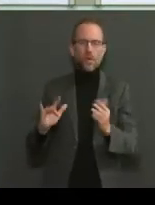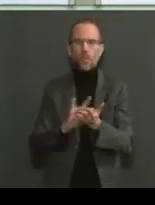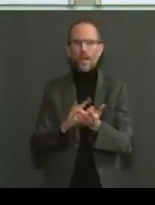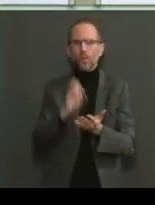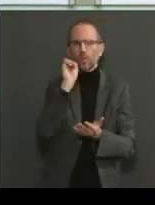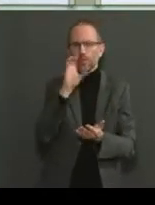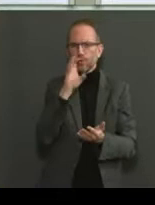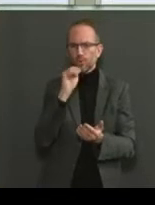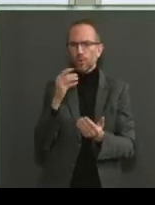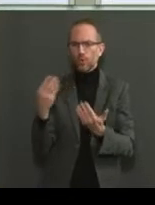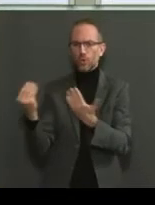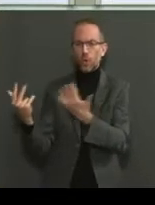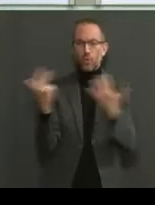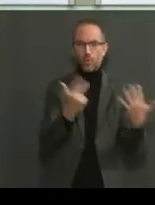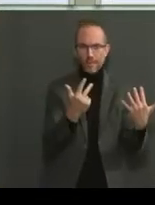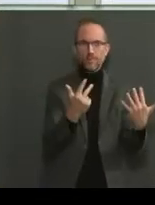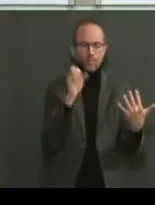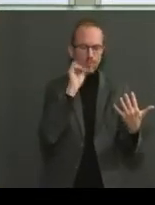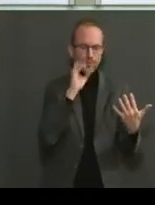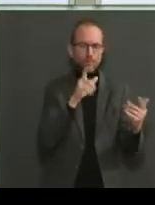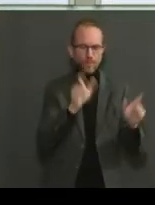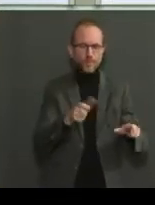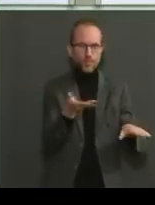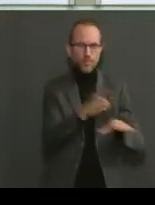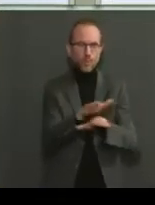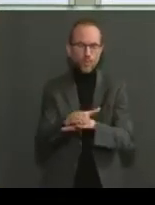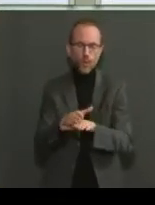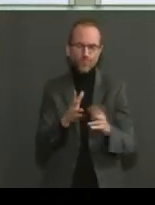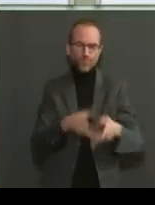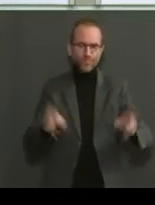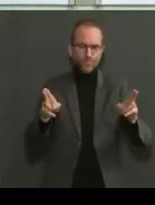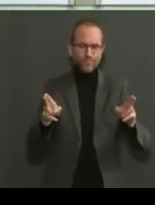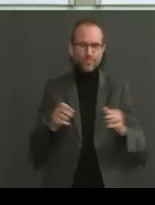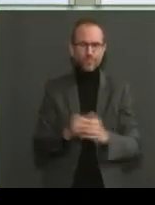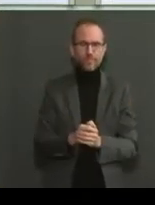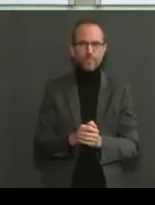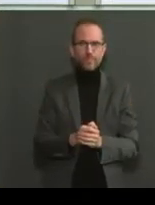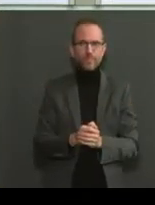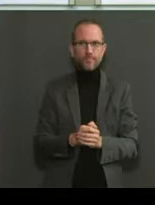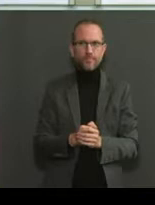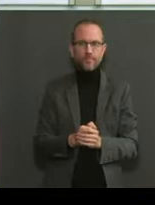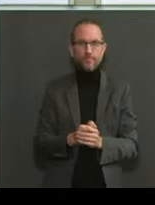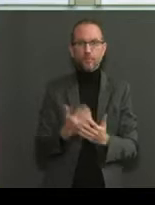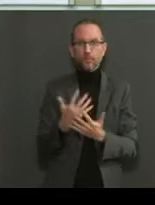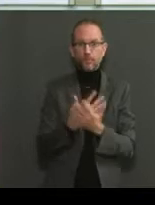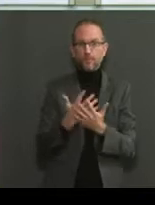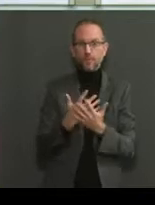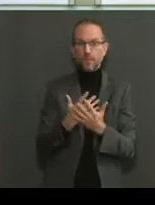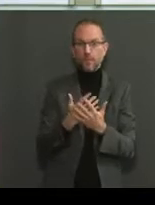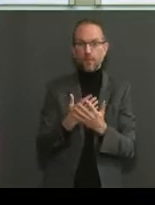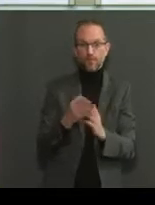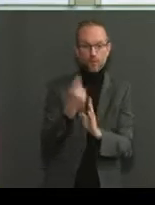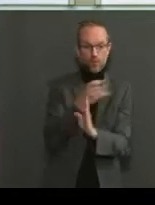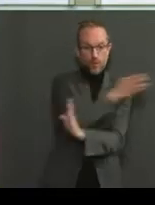jour ont été à déplorer au cours de la semaine écoulée. Ce chiffre est inférieur de